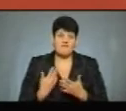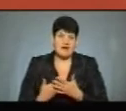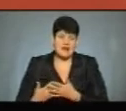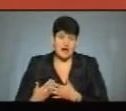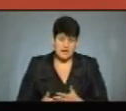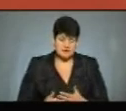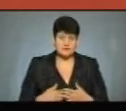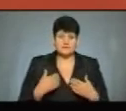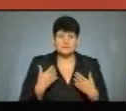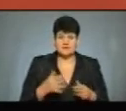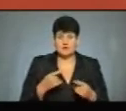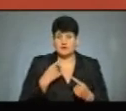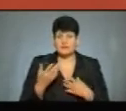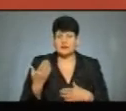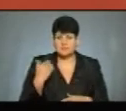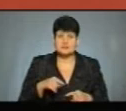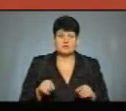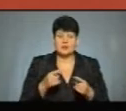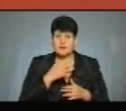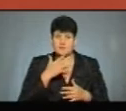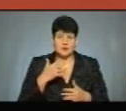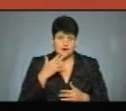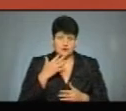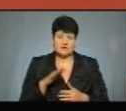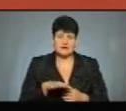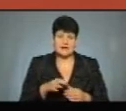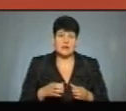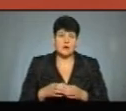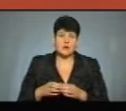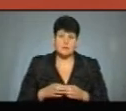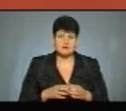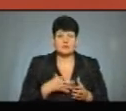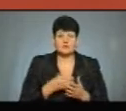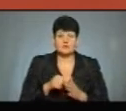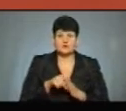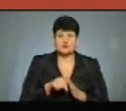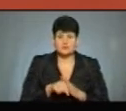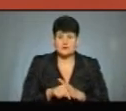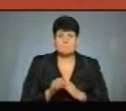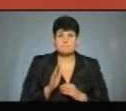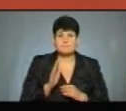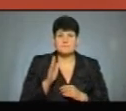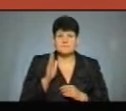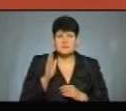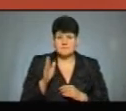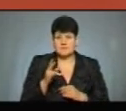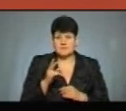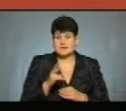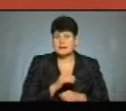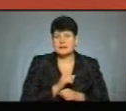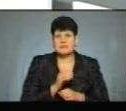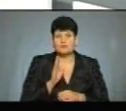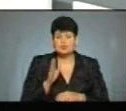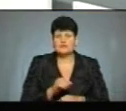раніше. На жаль, ми створили дуже багато територіальних громад, які по своїй суті, в перспективі, ми це бачимо, не будуть